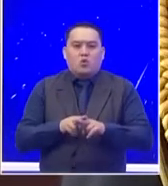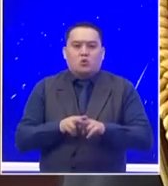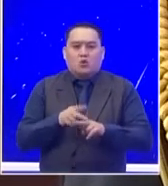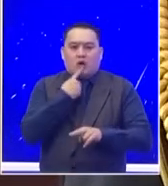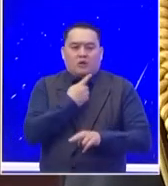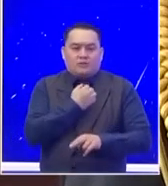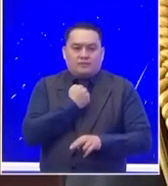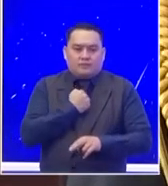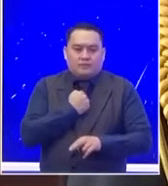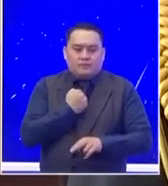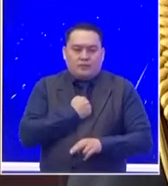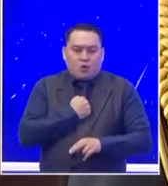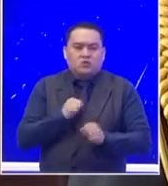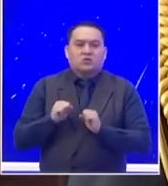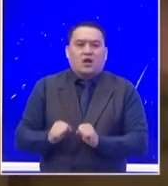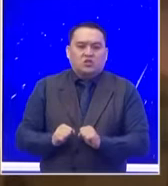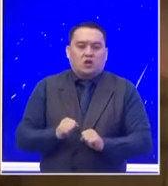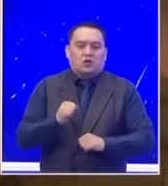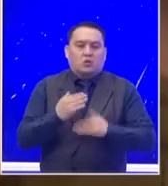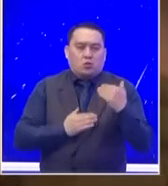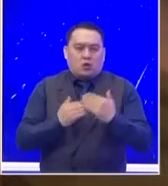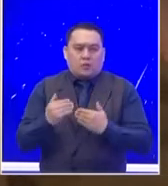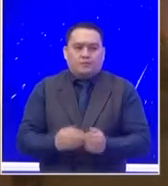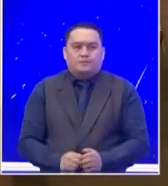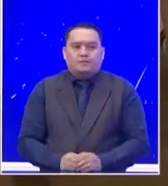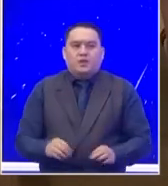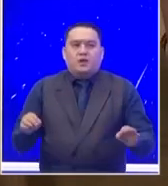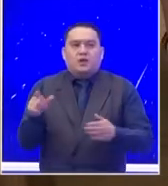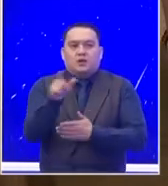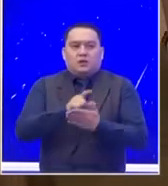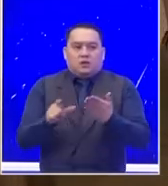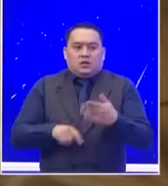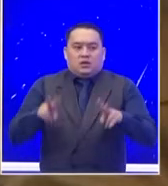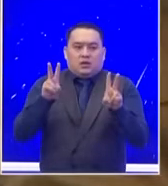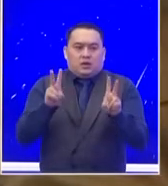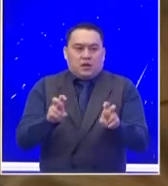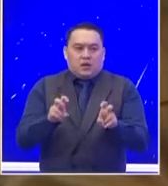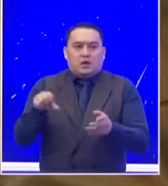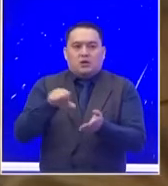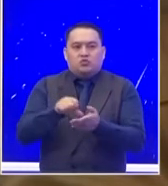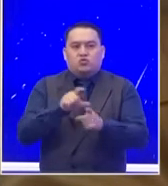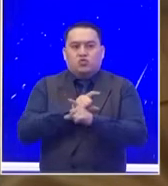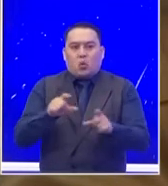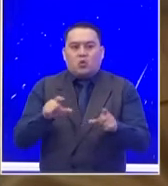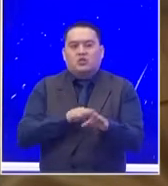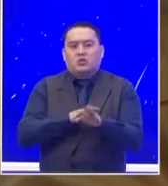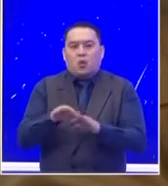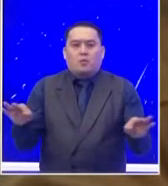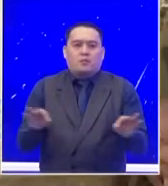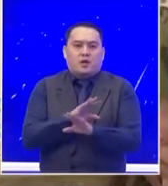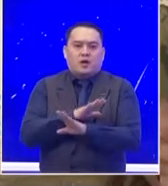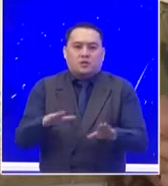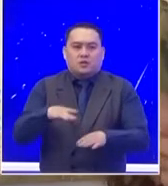такая профессия – защищать Родину. Помимо чтения стихов на патриотическую тематику, учащиеся школы хором исполнили песни